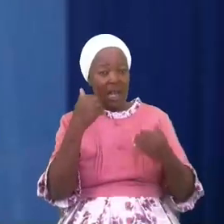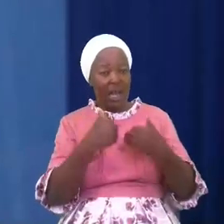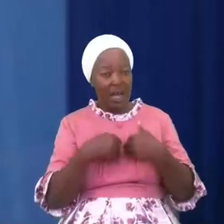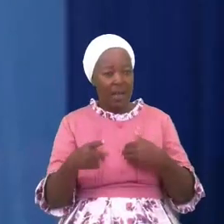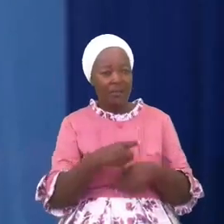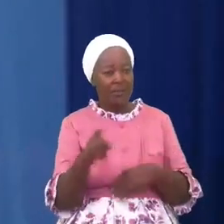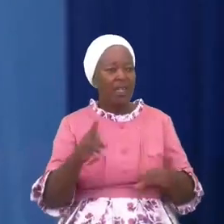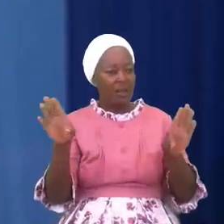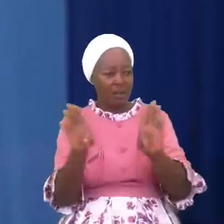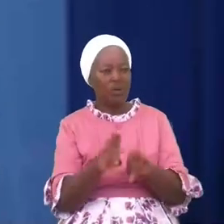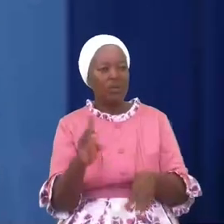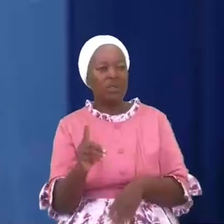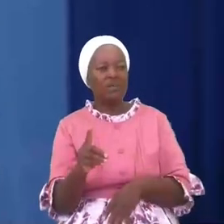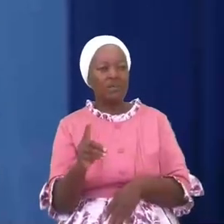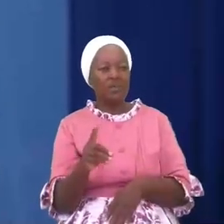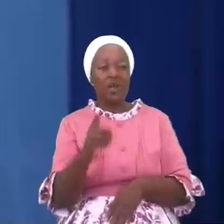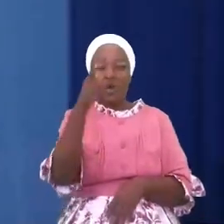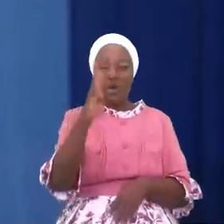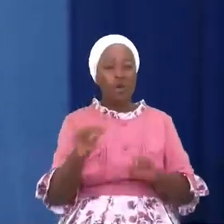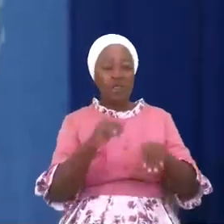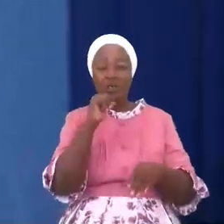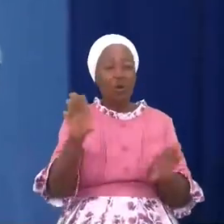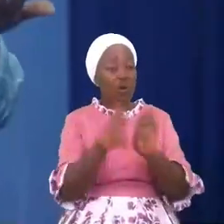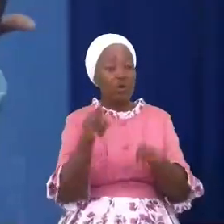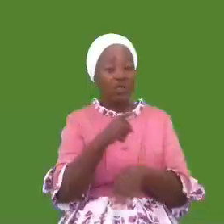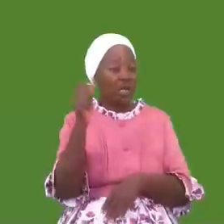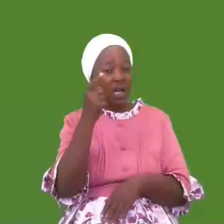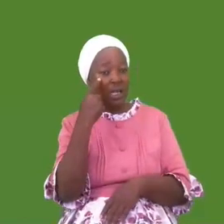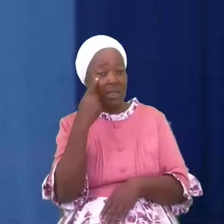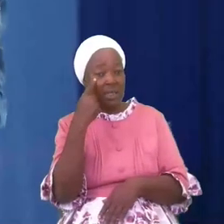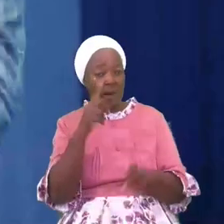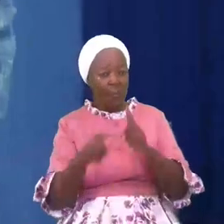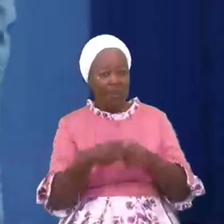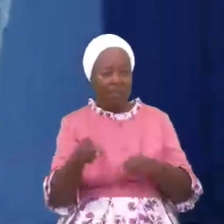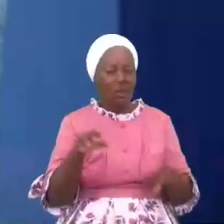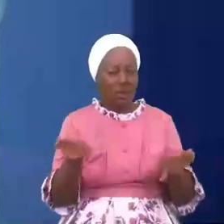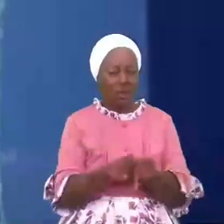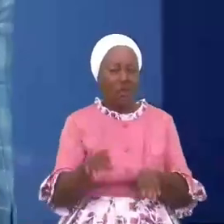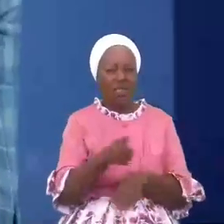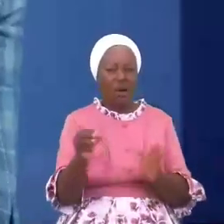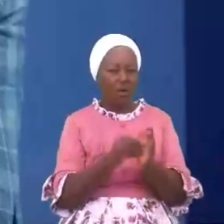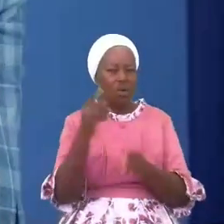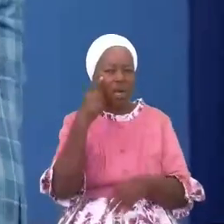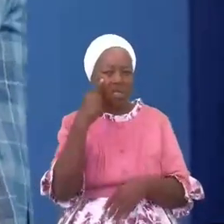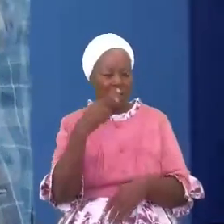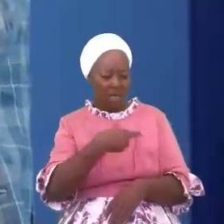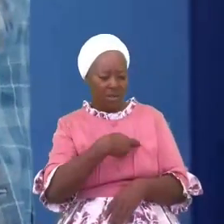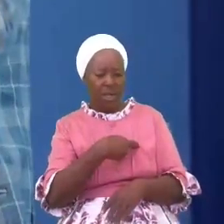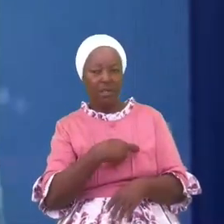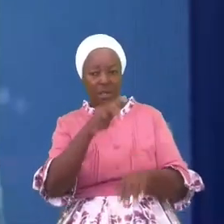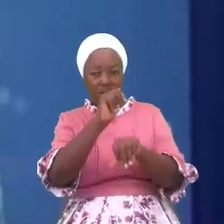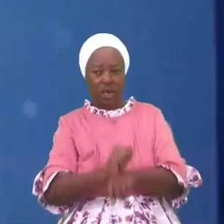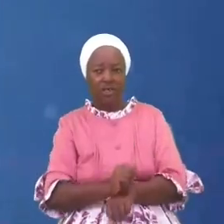de peur qu'ils ne voient de leurs yeux. Dieu n'a pas fermé les yeux. Ils ont fermé leurs yeux. Les traditions ont fermé leurs